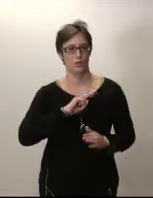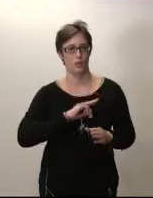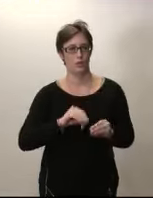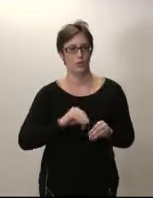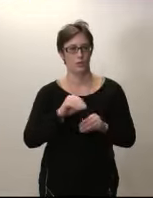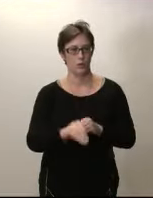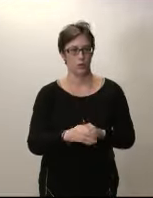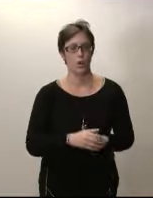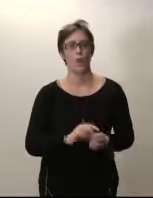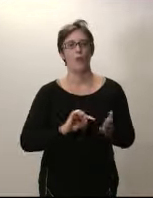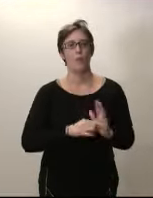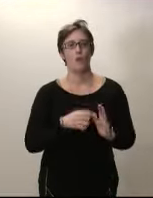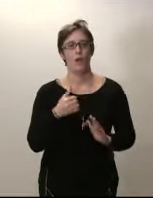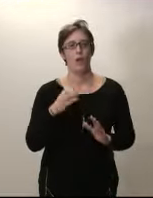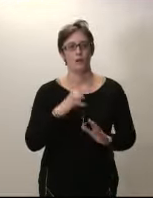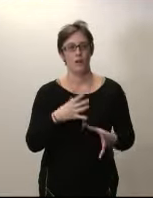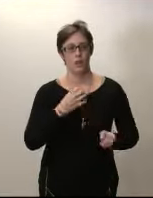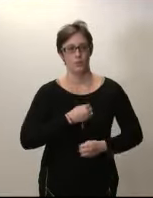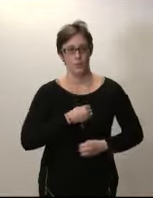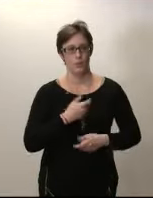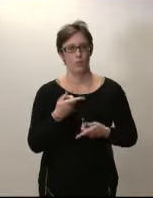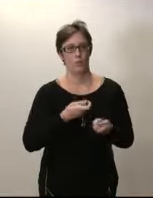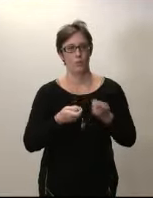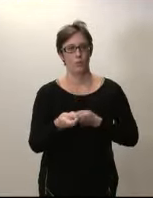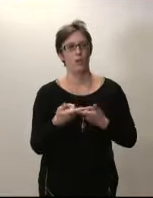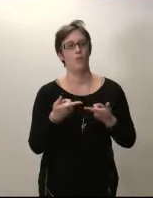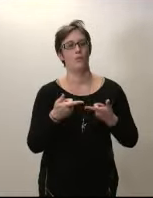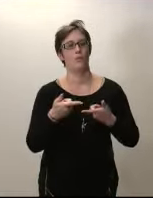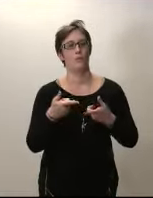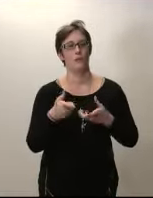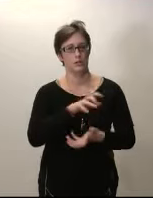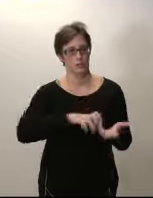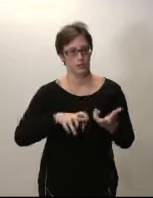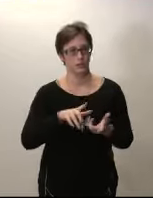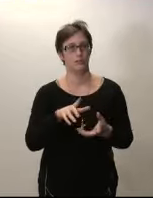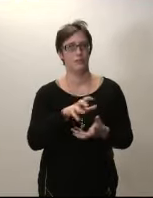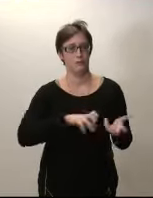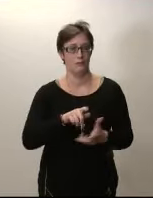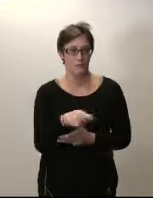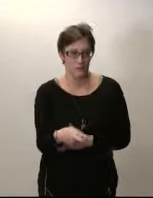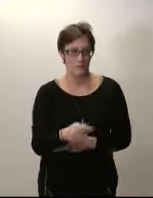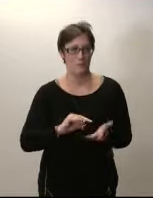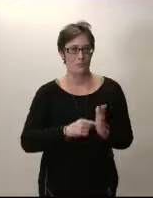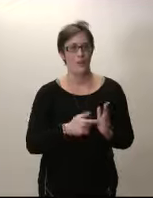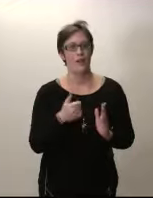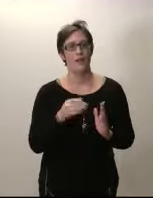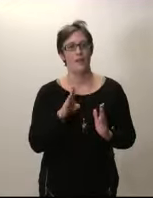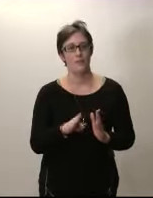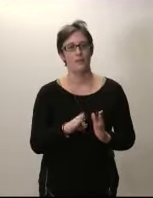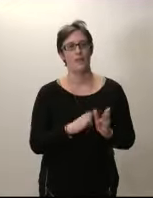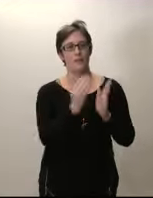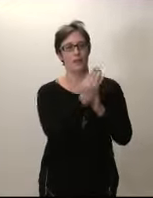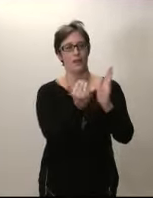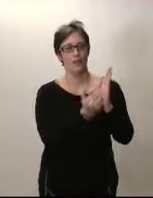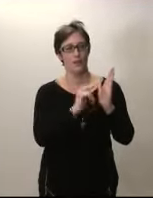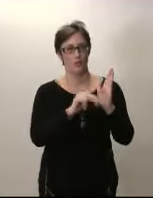acceptation d'indemnité de sinistre, le point 1D en ce qui concerne la passation de marché, d'accord cadre et d'avenant dans le